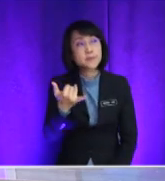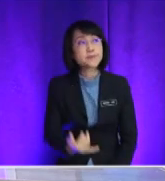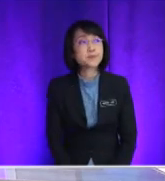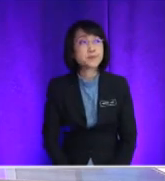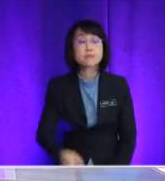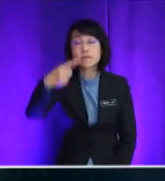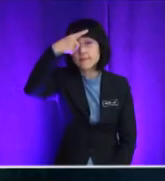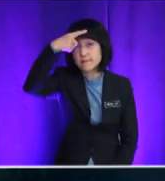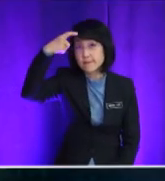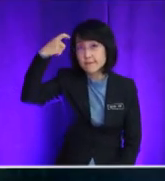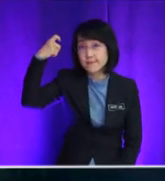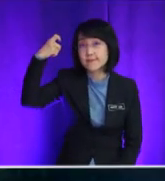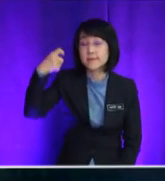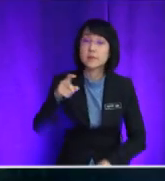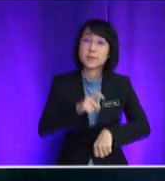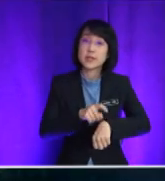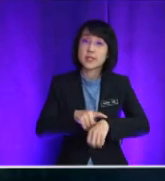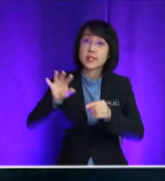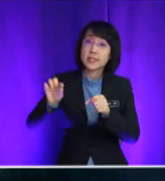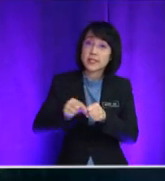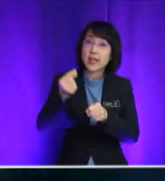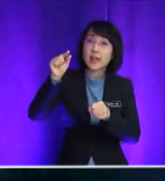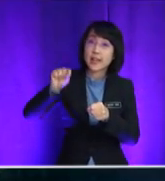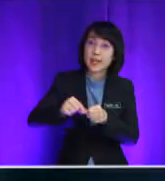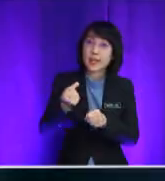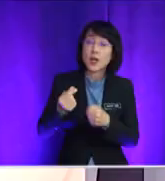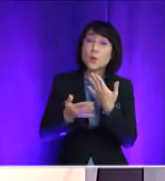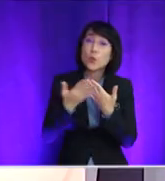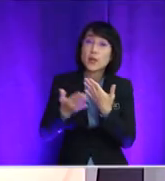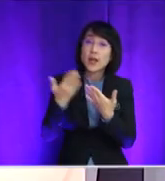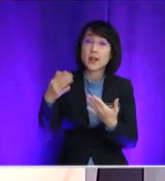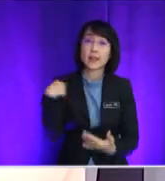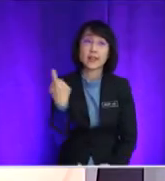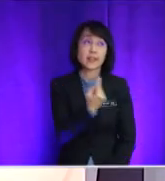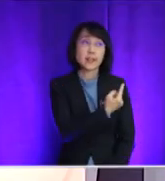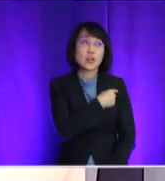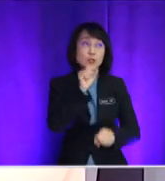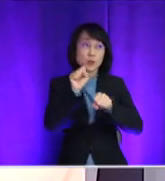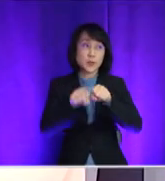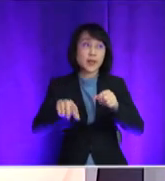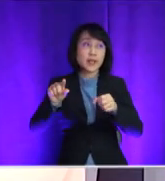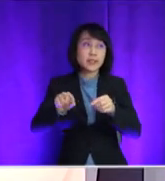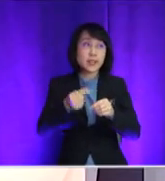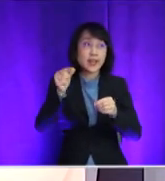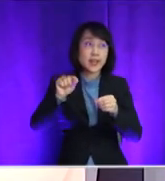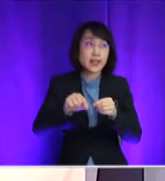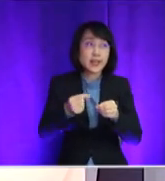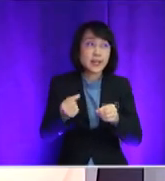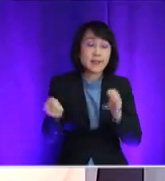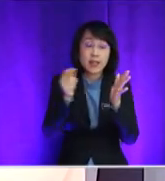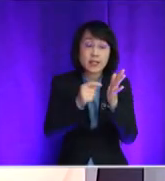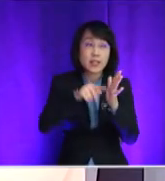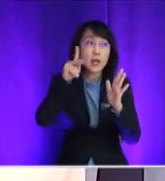sebab masih kita menjahit memudahkan kita supaya jahitan yang kita jahit itu